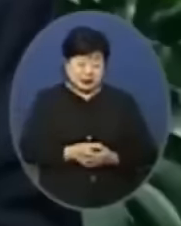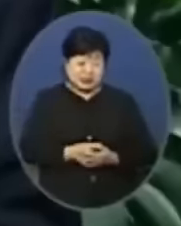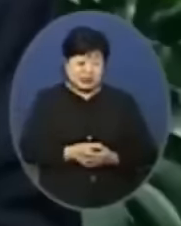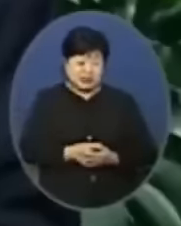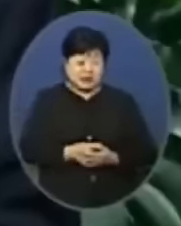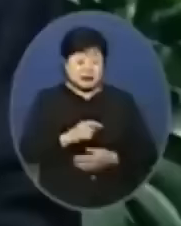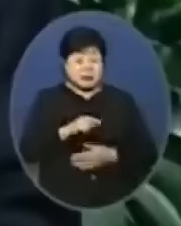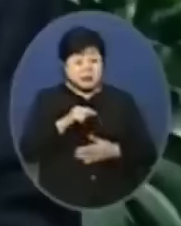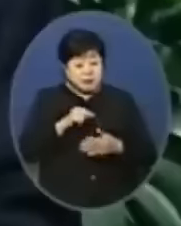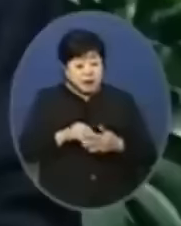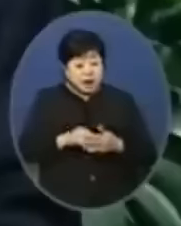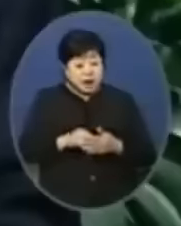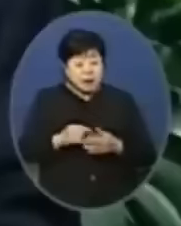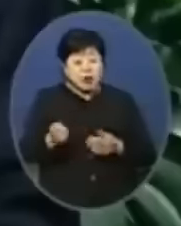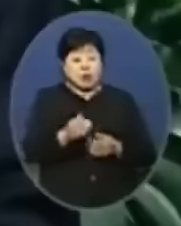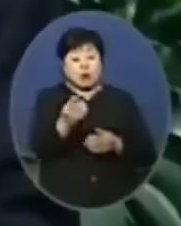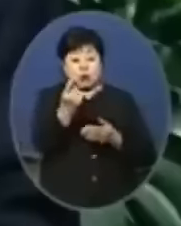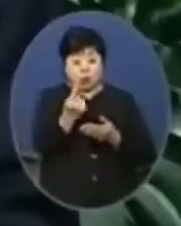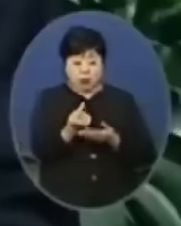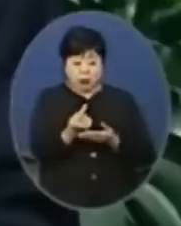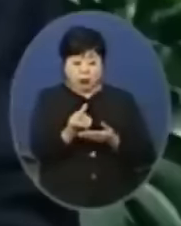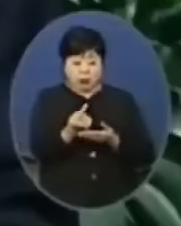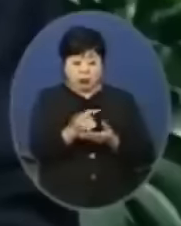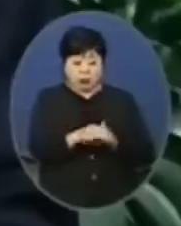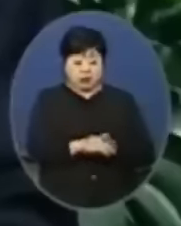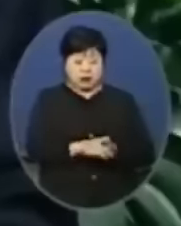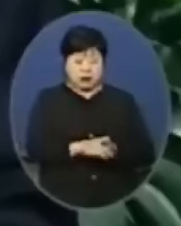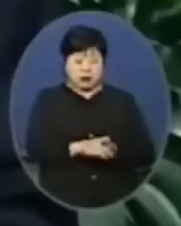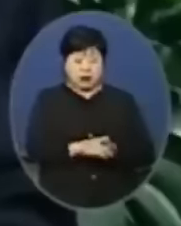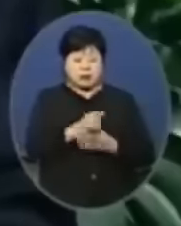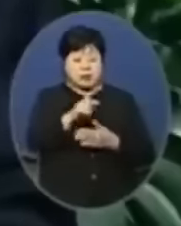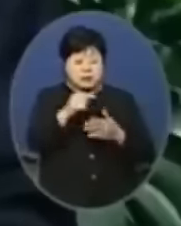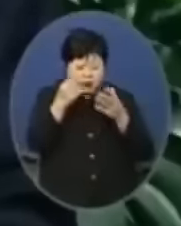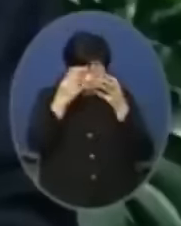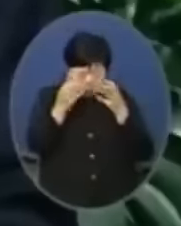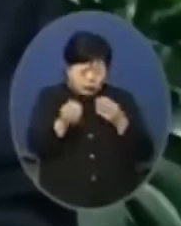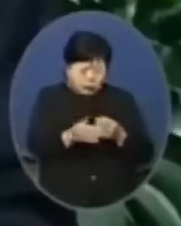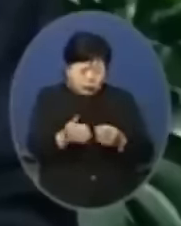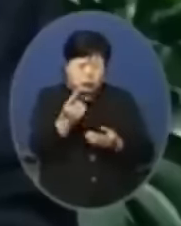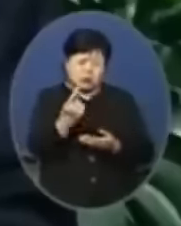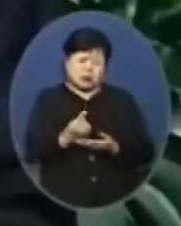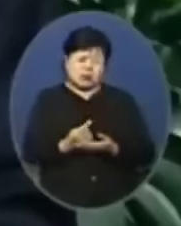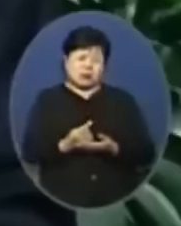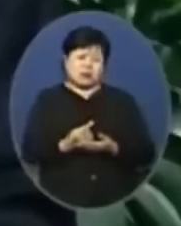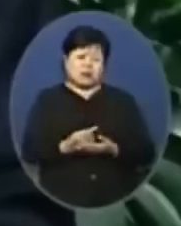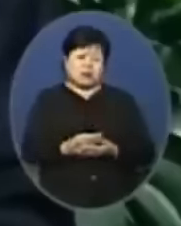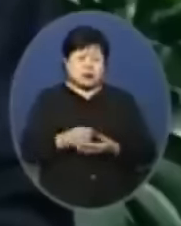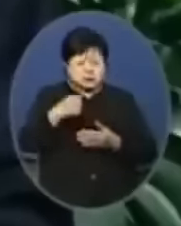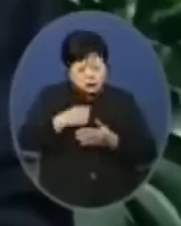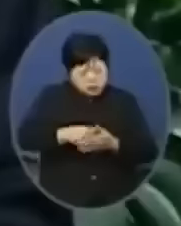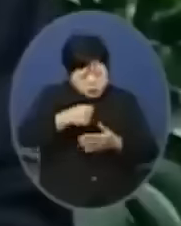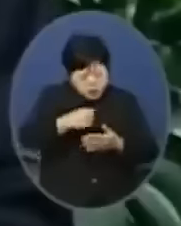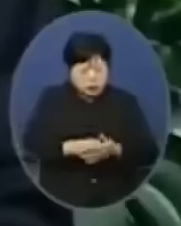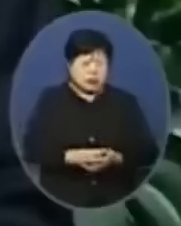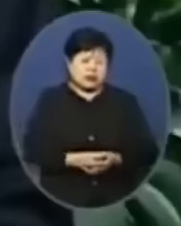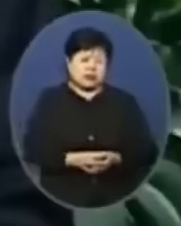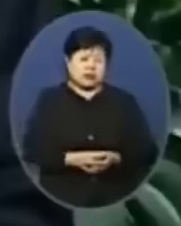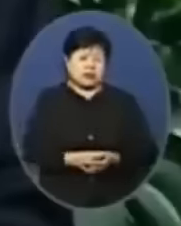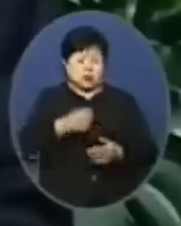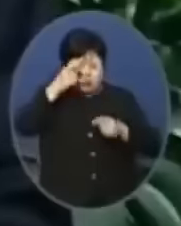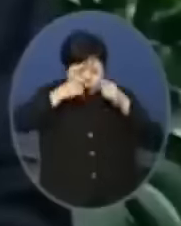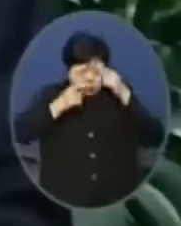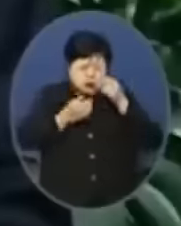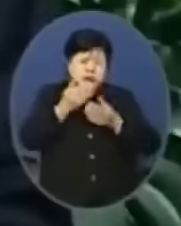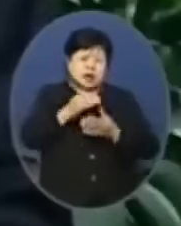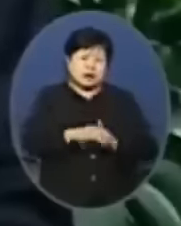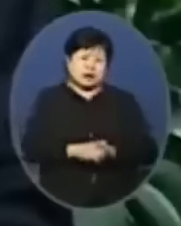하면 마음의 공허가 다가오는 것입니다. 마음의 공허가 다가오고 섭섭하고 눈물이